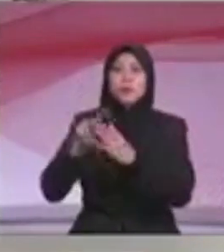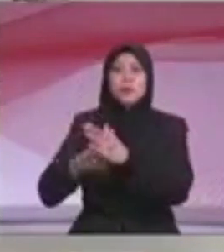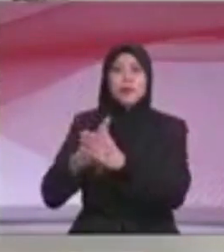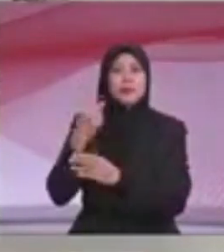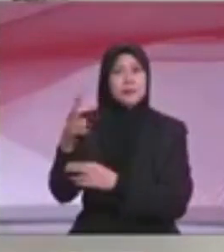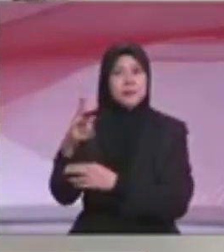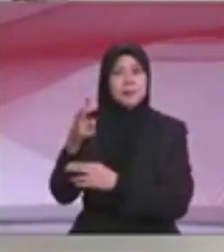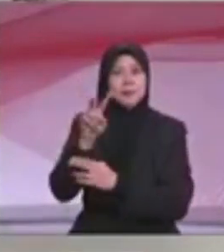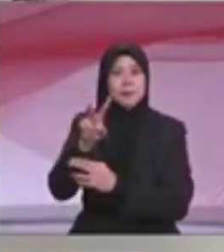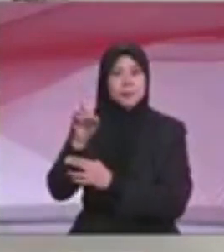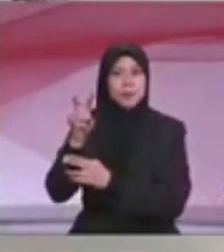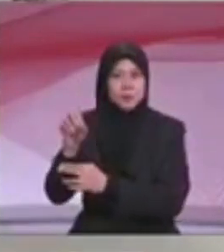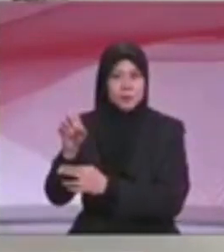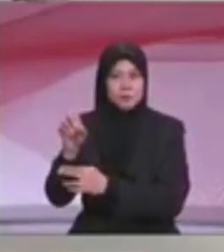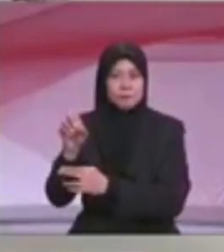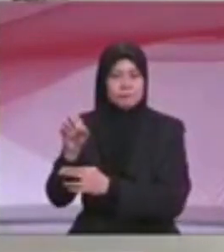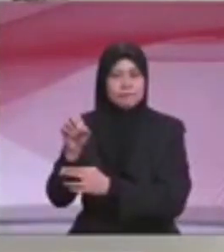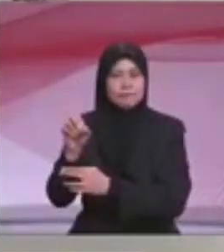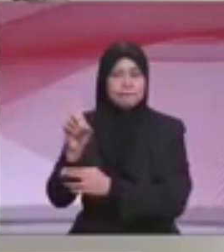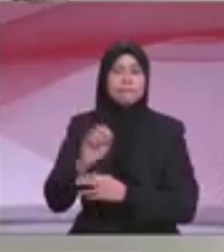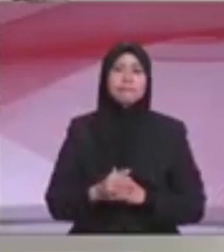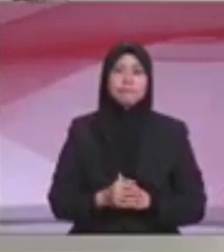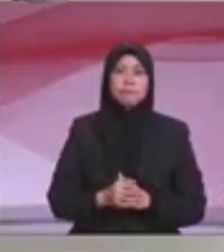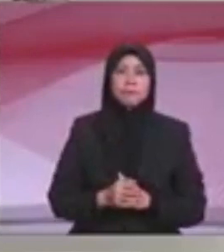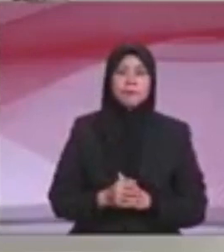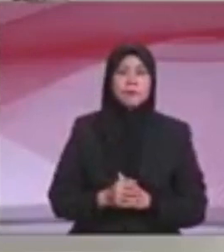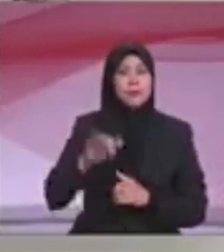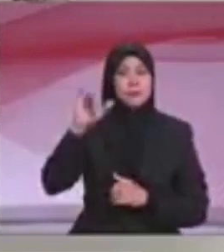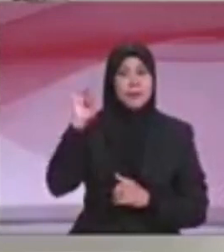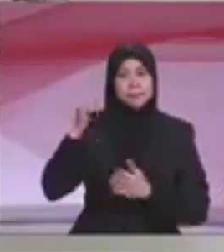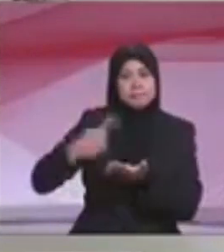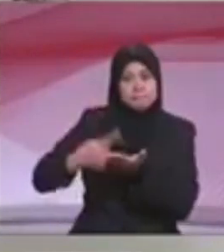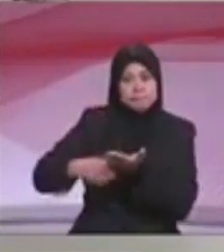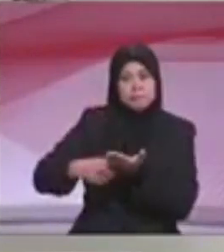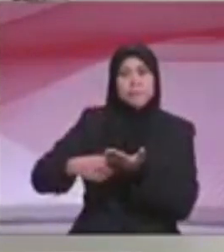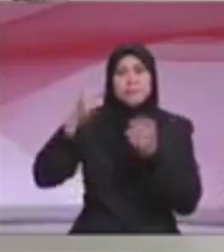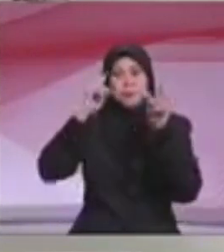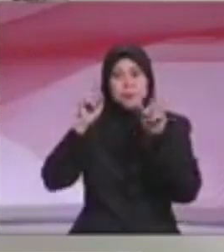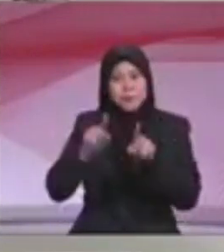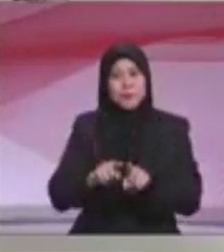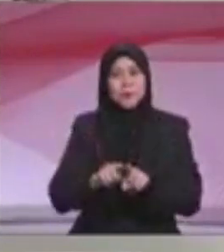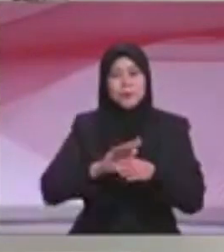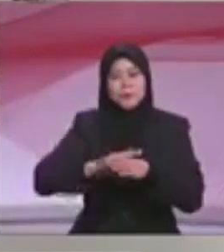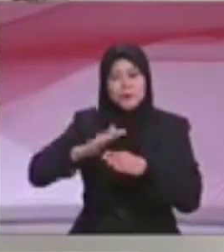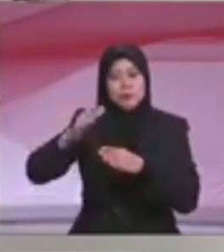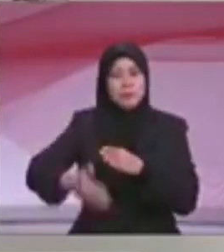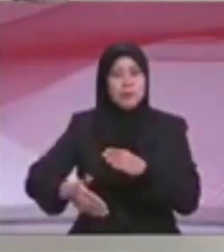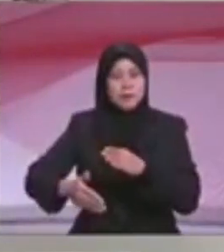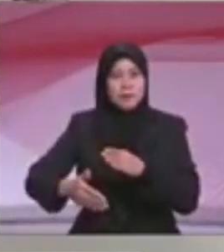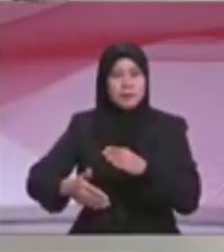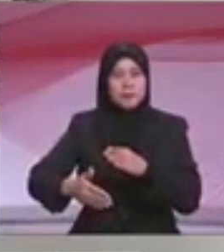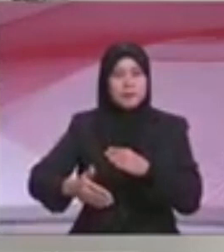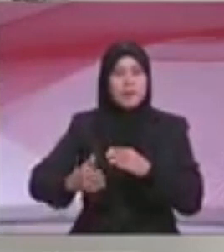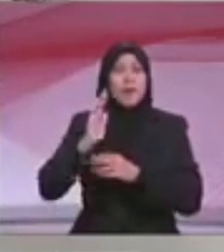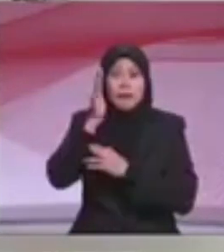20 Disember 2020. Selain daripada itu, sidang khas malam turut bersetuju menamatkan,